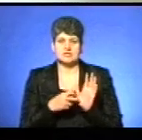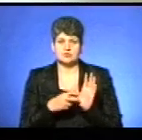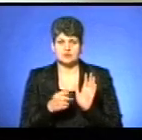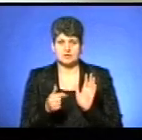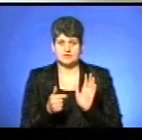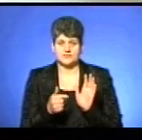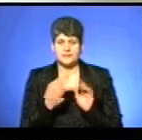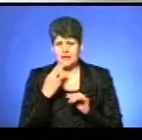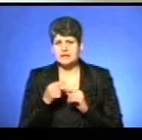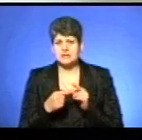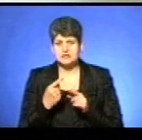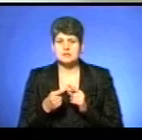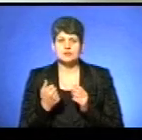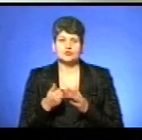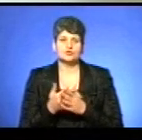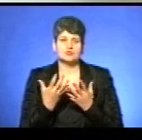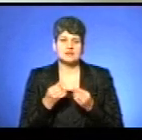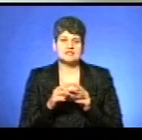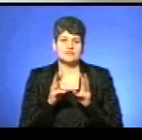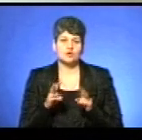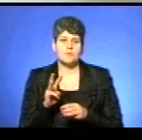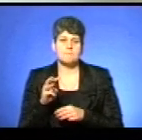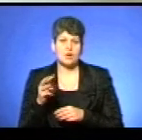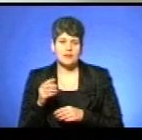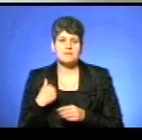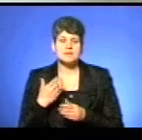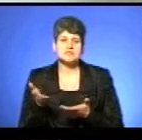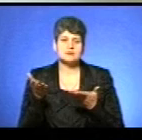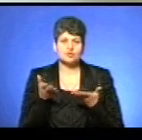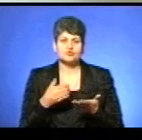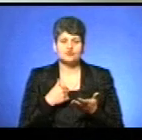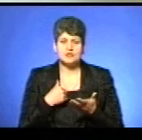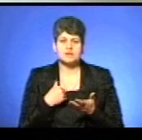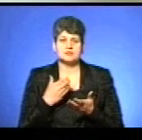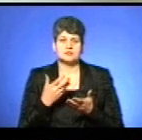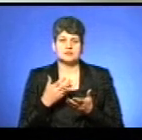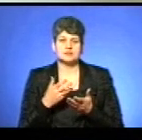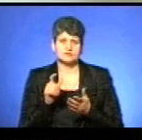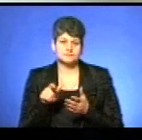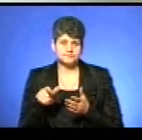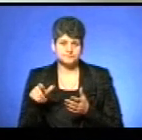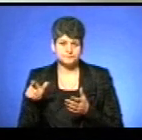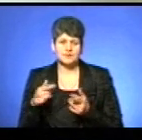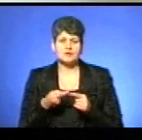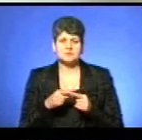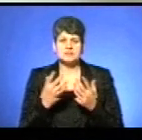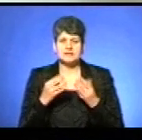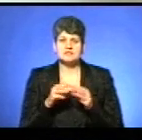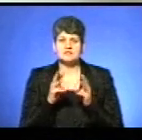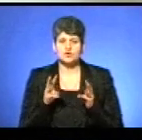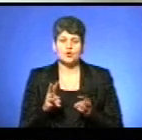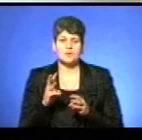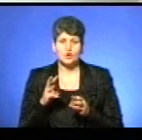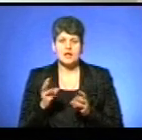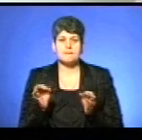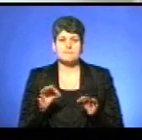гривень. Традиційно до Дня Святого Миколая ми запрошуємо до нас наших відвідувачів, наших підопічних, щоб цей День Святого Миколая провести